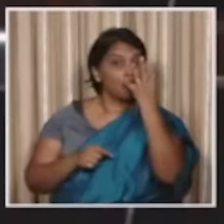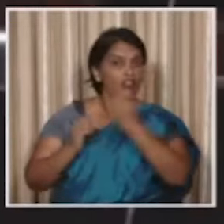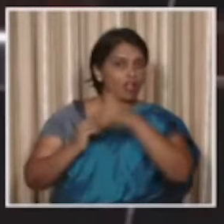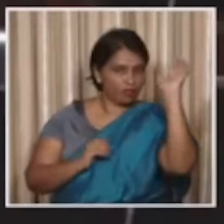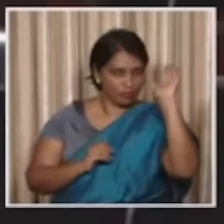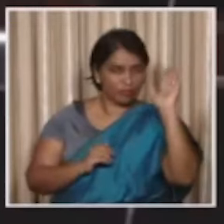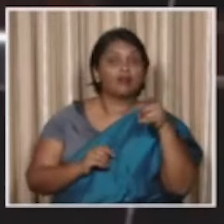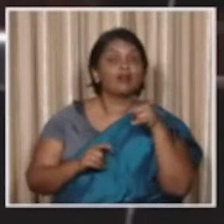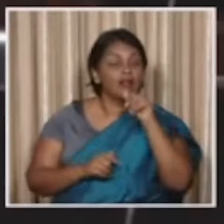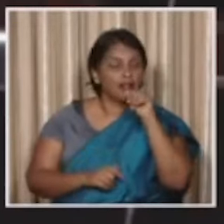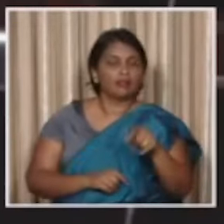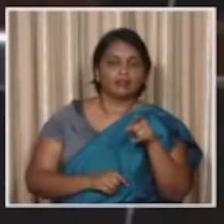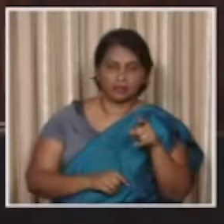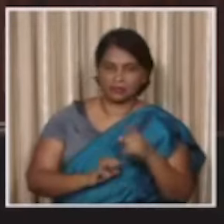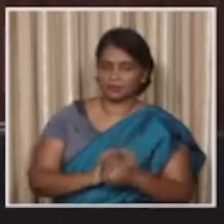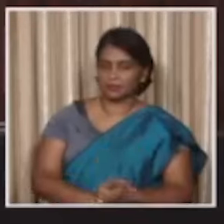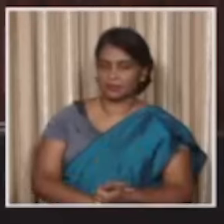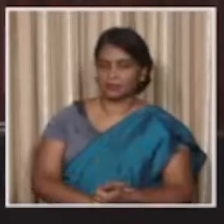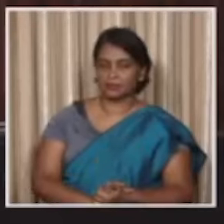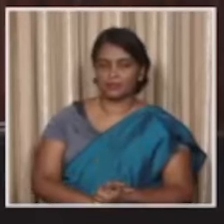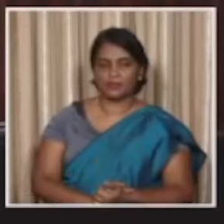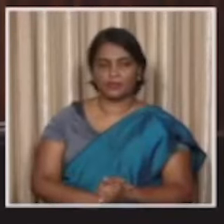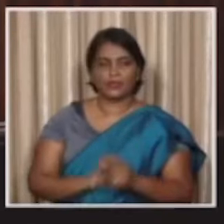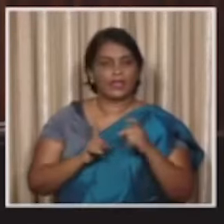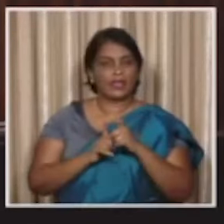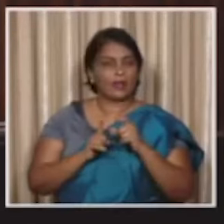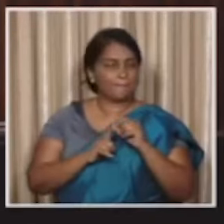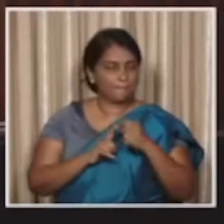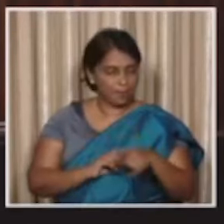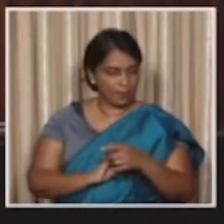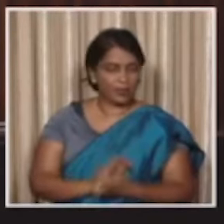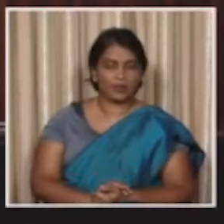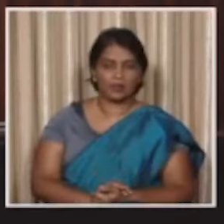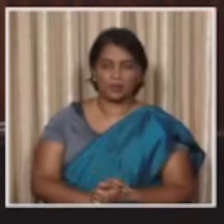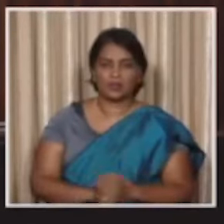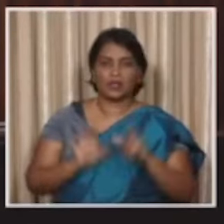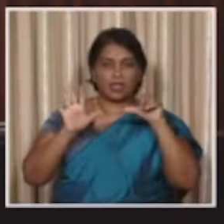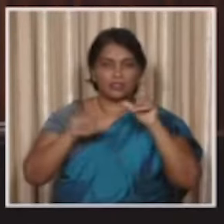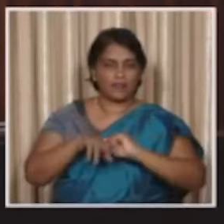කරා. ඒක තමයි ඇත්ත කතන්දරේ. Thank you. Honorable Dilan Perera, do you have 7 minutes?